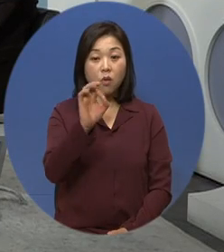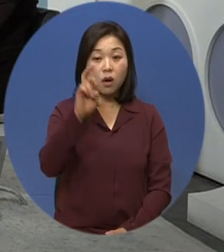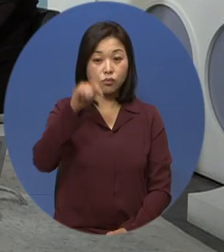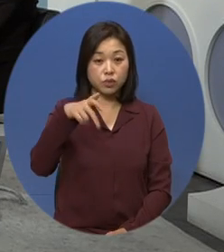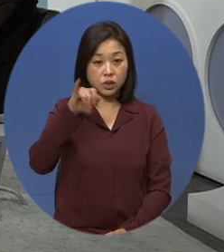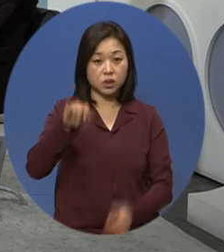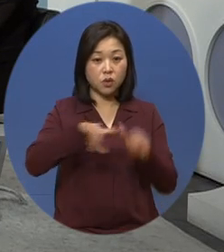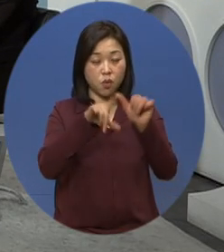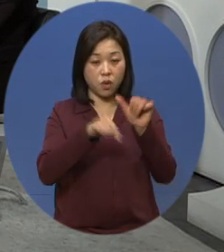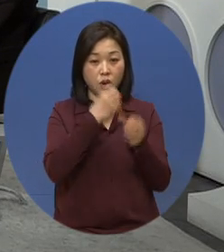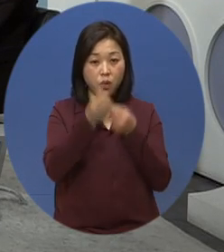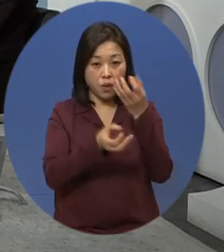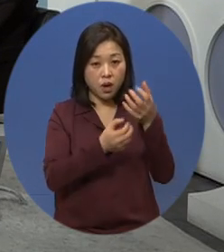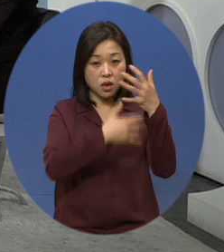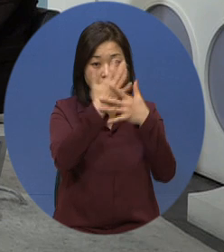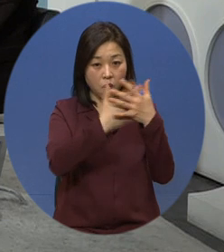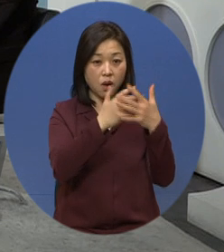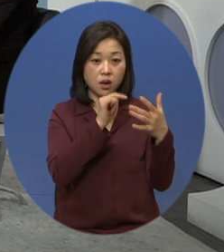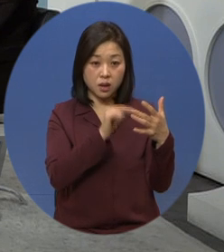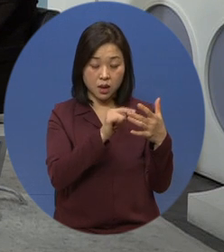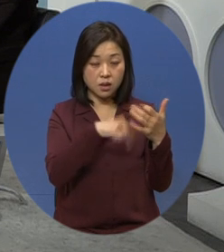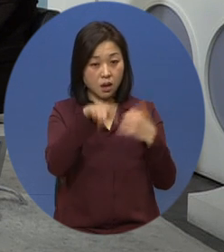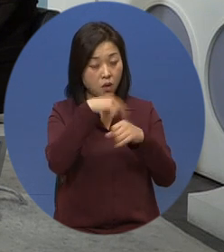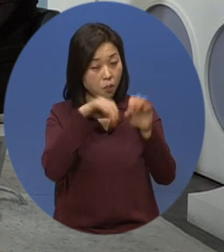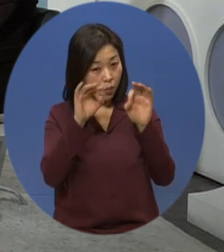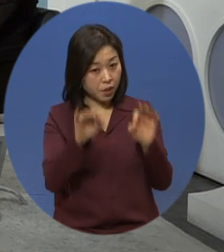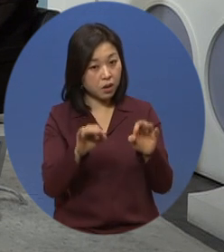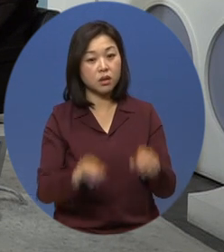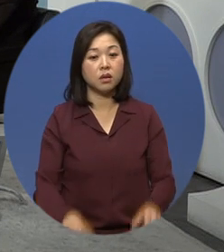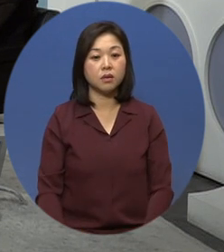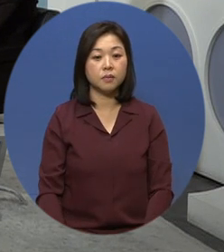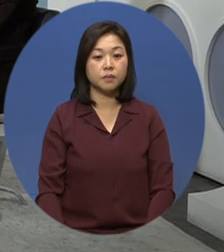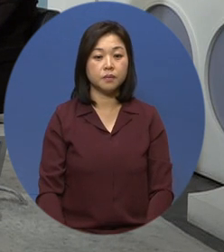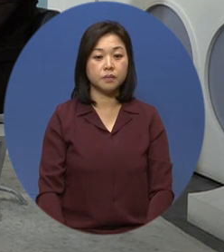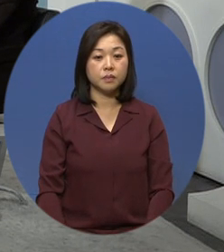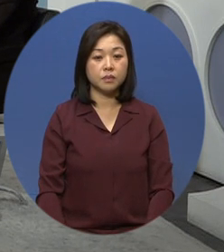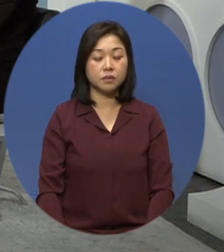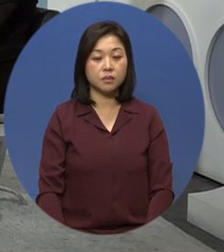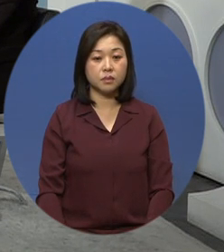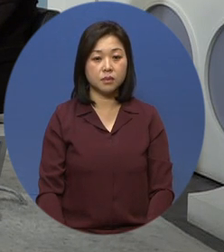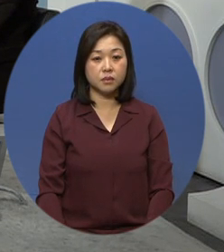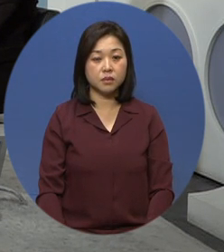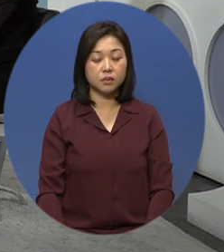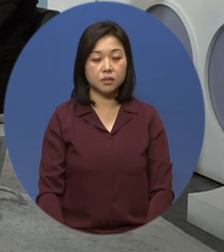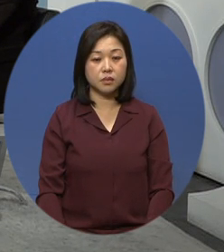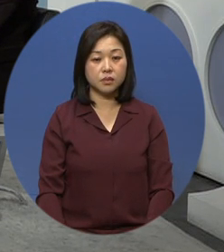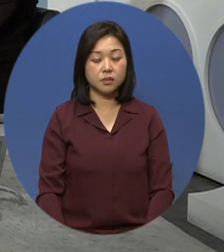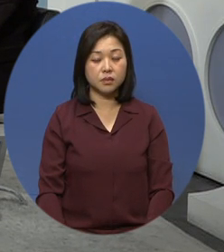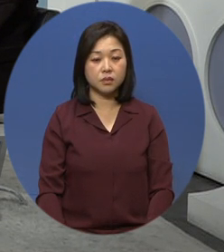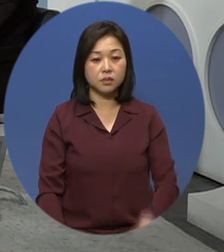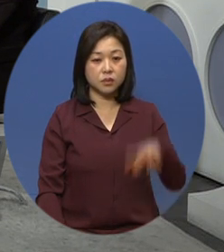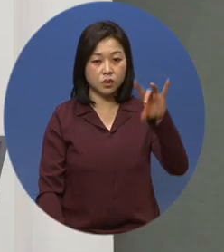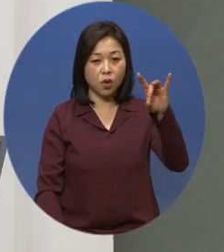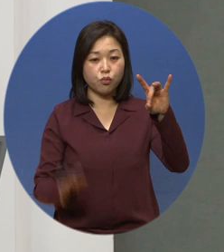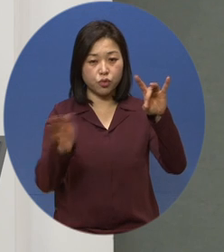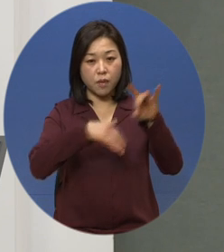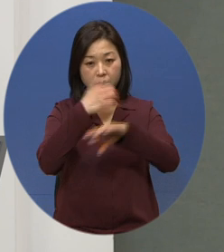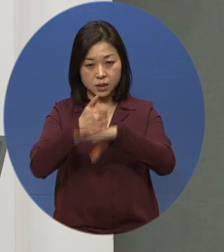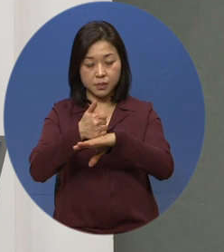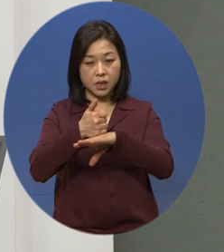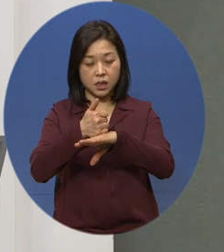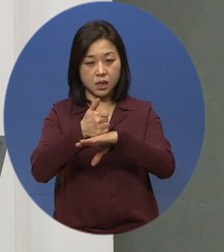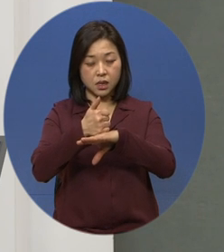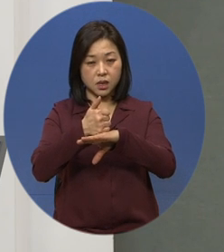그 이 영화 안잡혀 나의 1편을 보면 은지 그 처음부터 끝까지 에